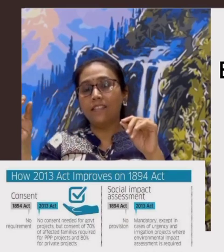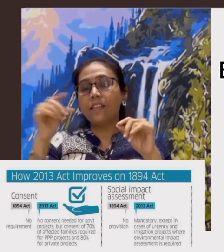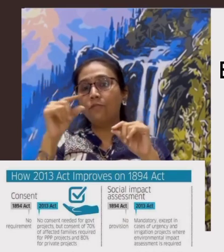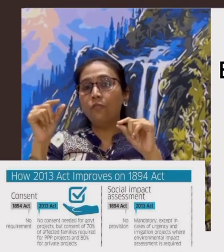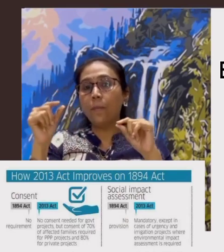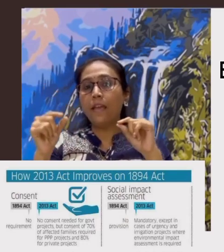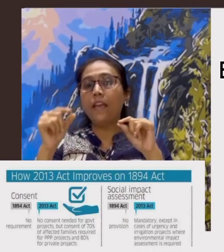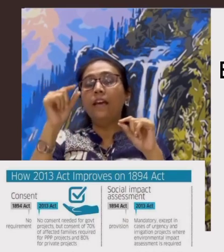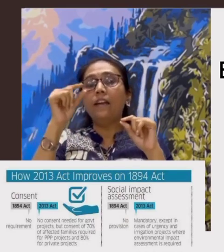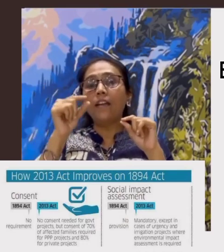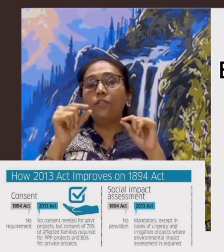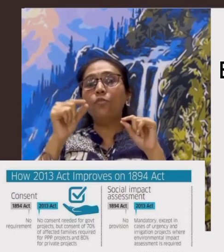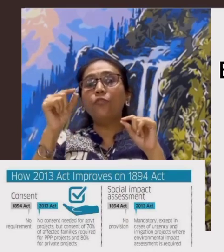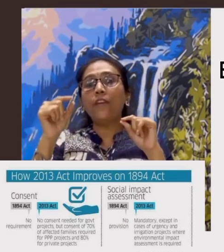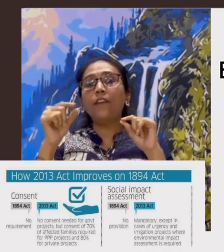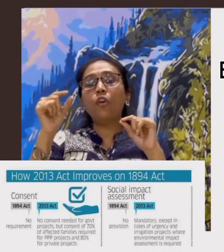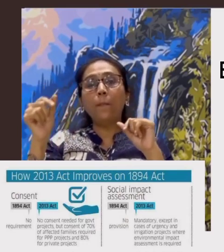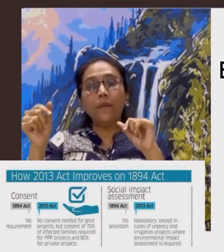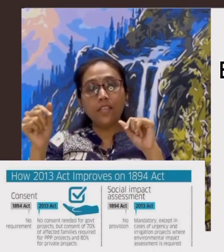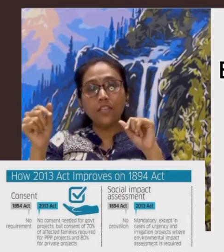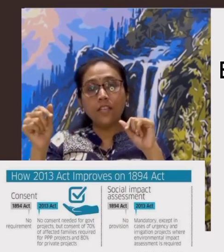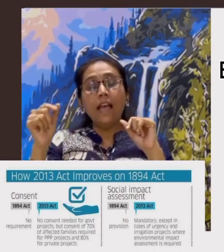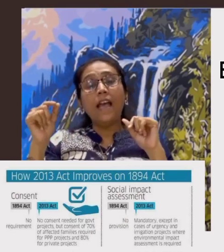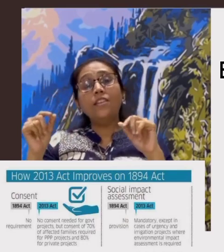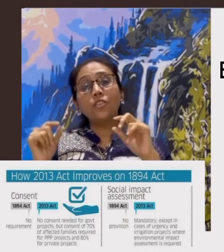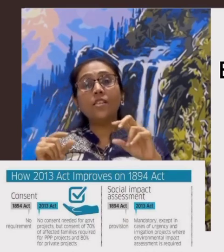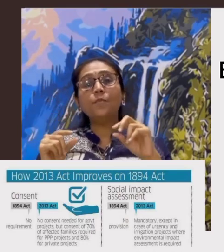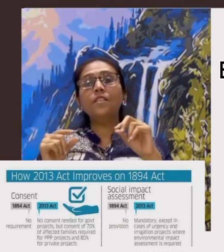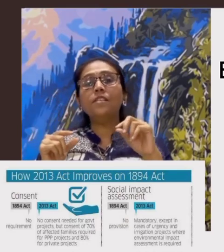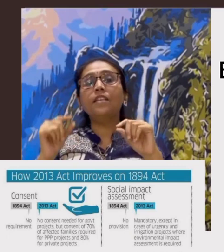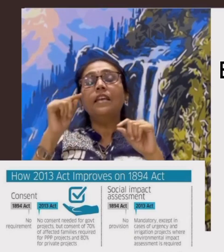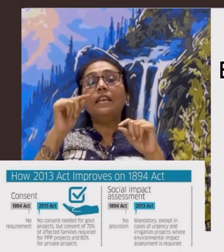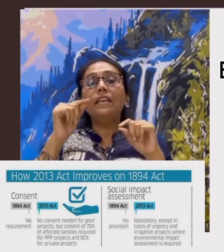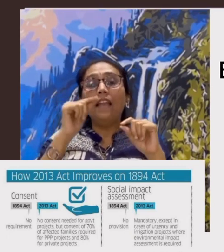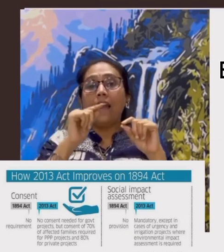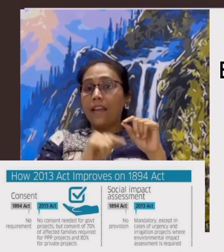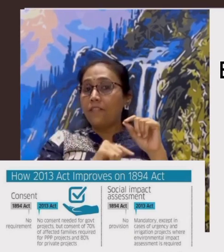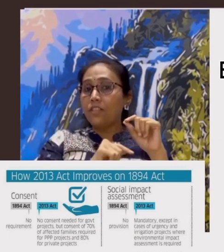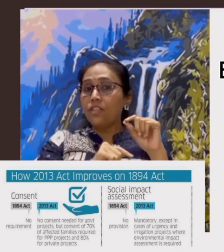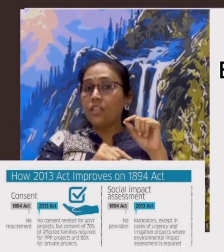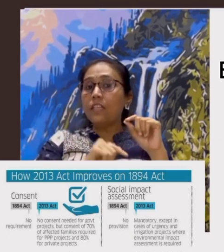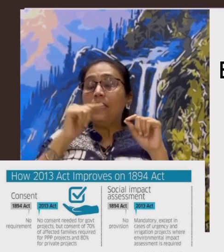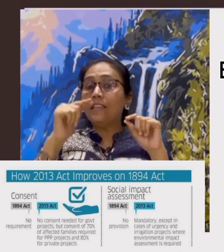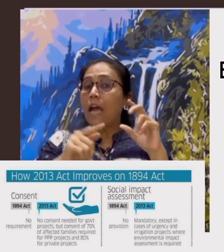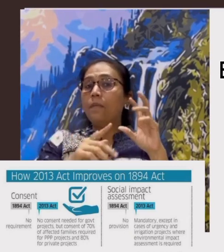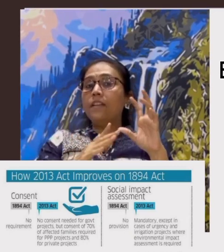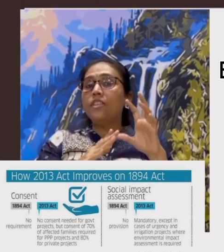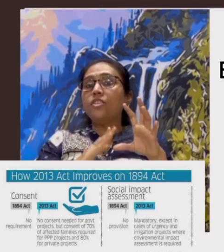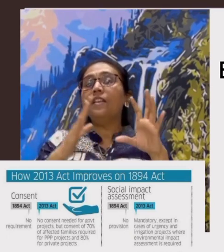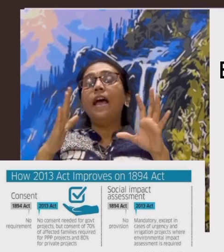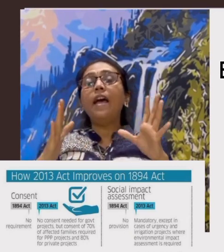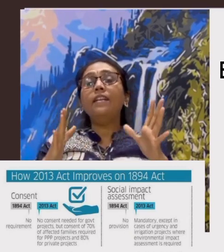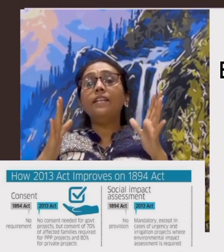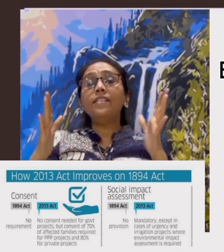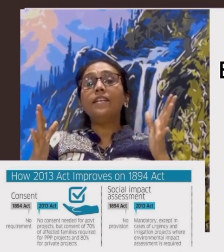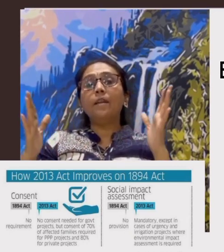इसका फुल फॉर्म है राइट टू फेयर कॉम्पनसेशन एंड ट्रांसपेरेंसी इन लैंड एक्विजिशन रिहैबिलिटेशन